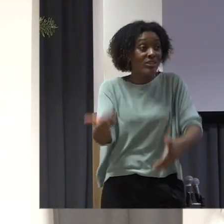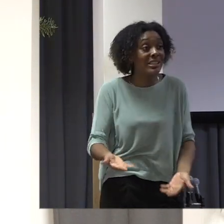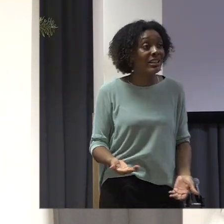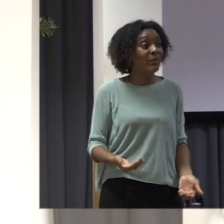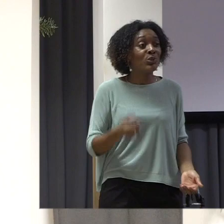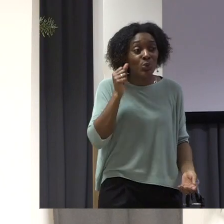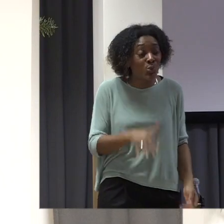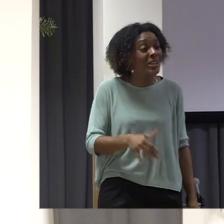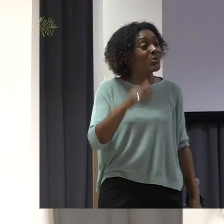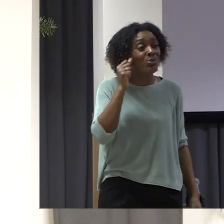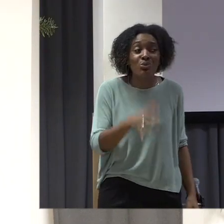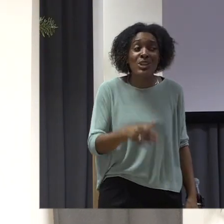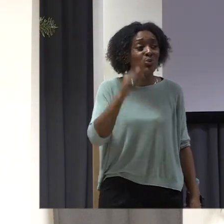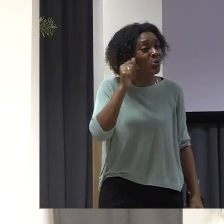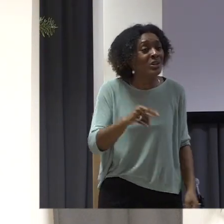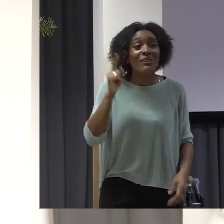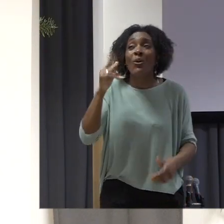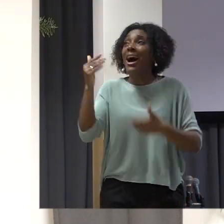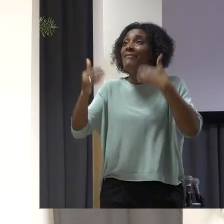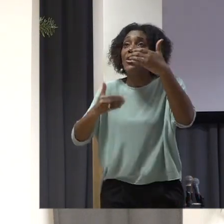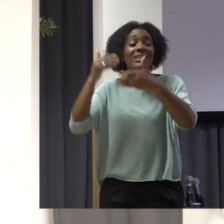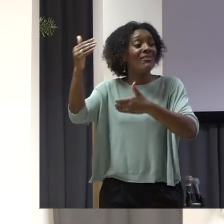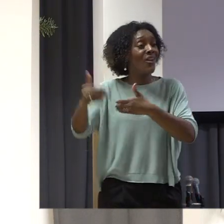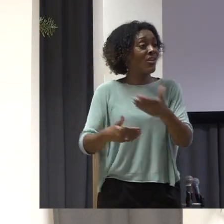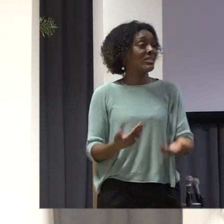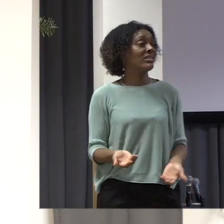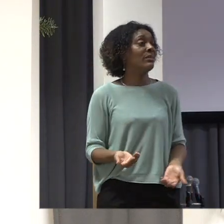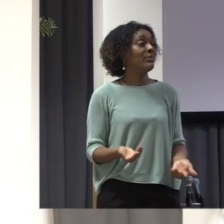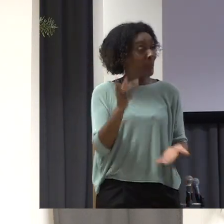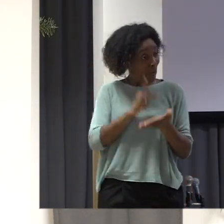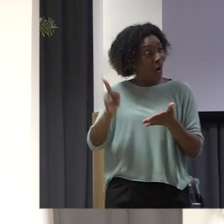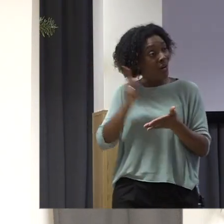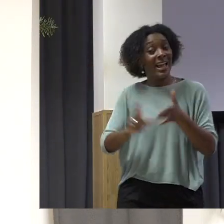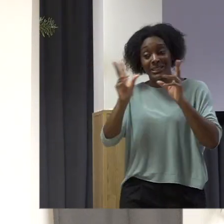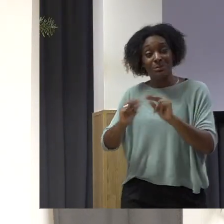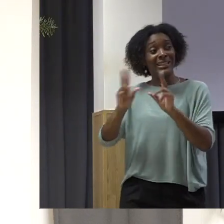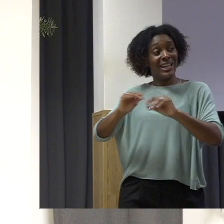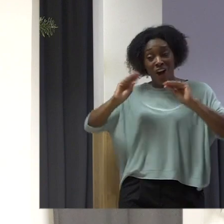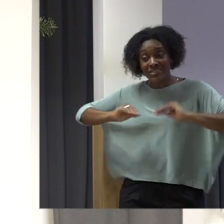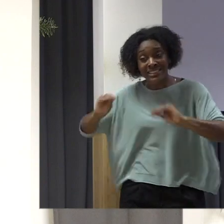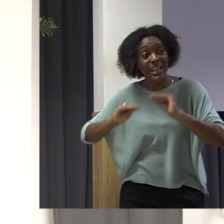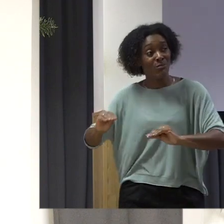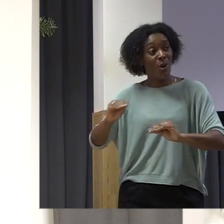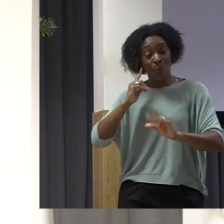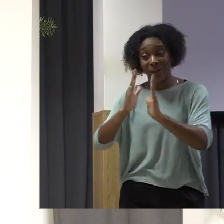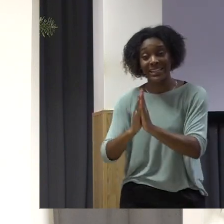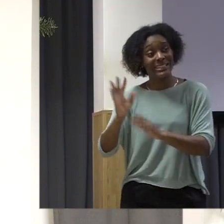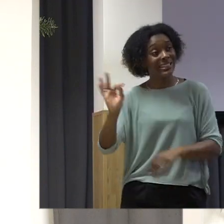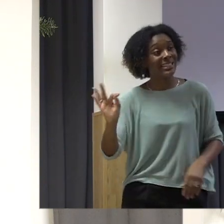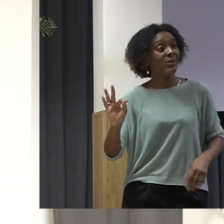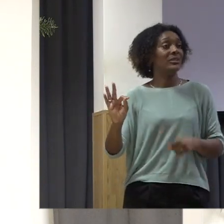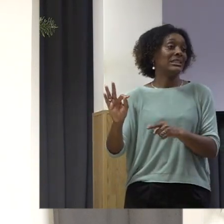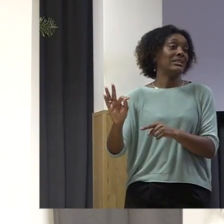jour après jour, d'aller de l'avant. Et ils ont été enseignés dans ce sens par l'apôtre Paul, qui nous dit dans cette même épître qu'ils cherchaient sans cesse